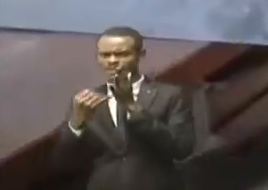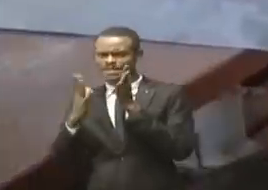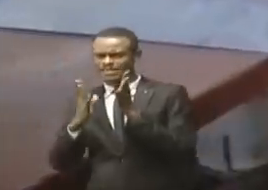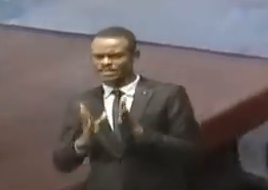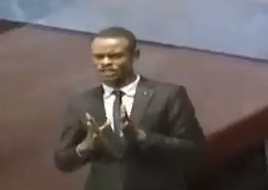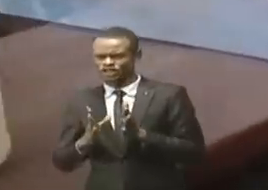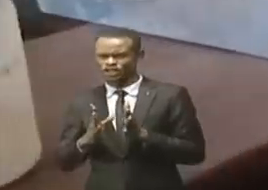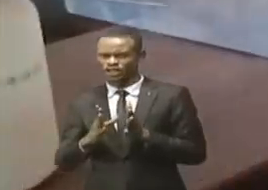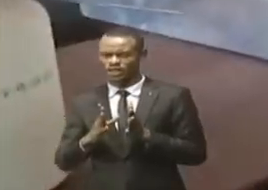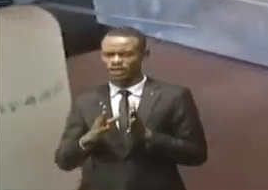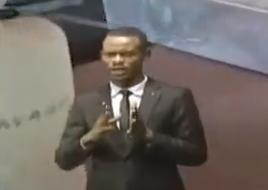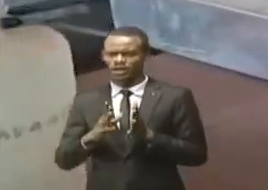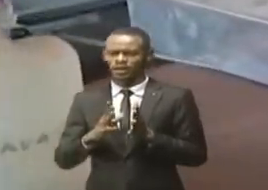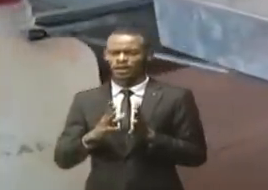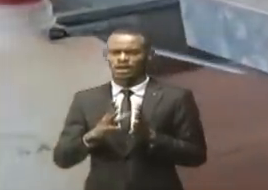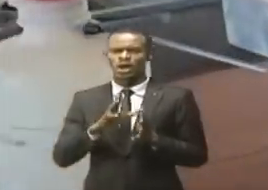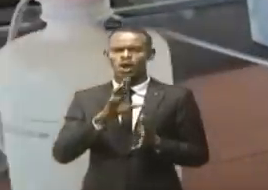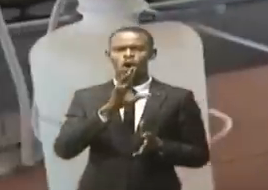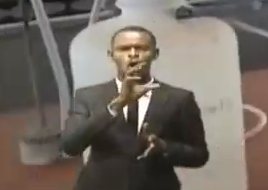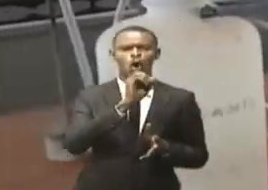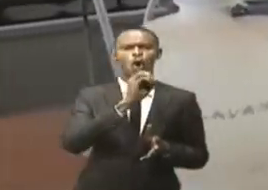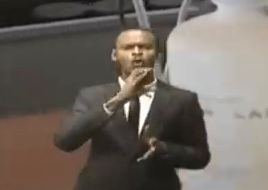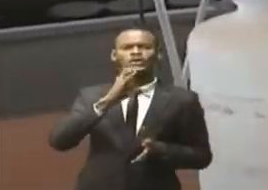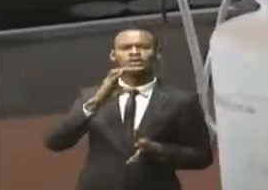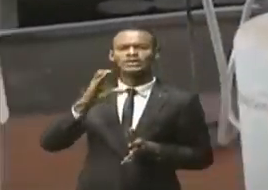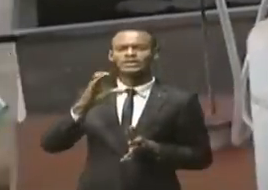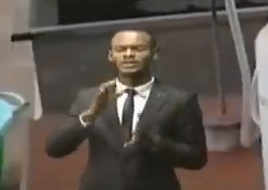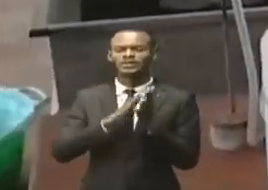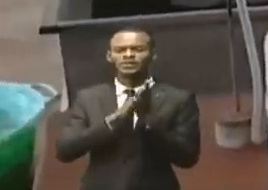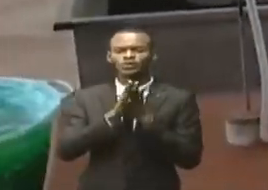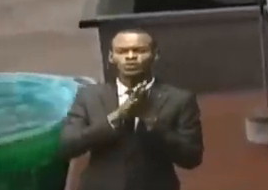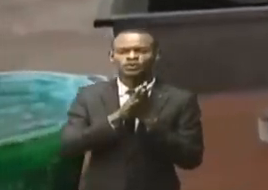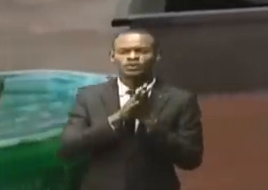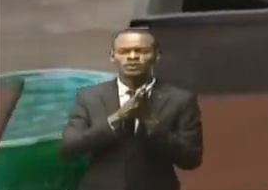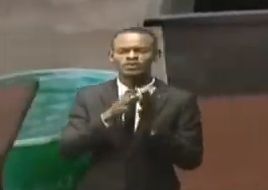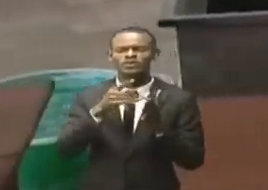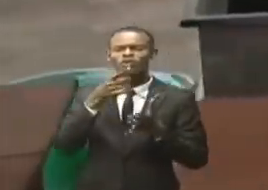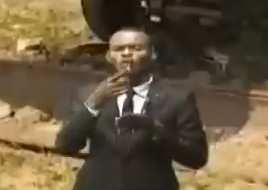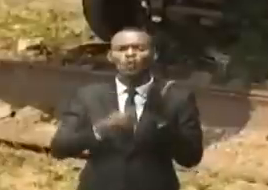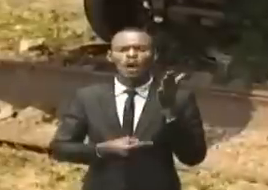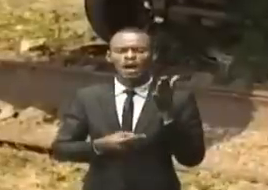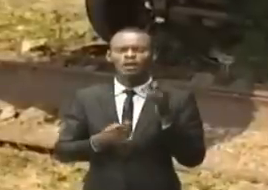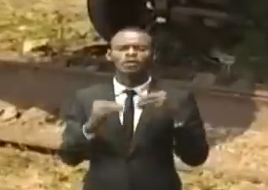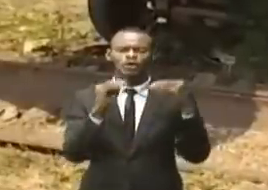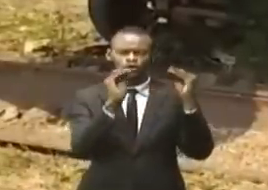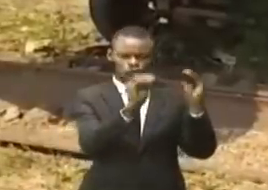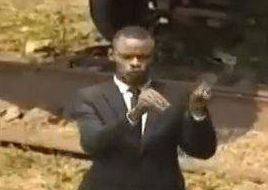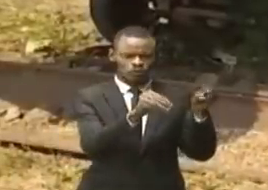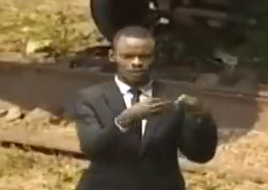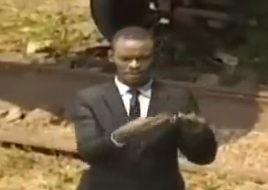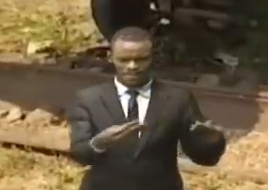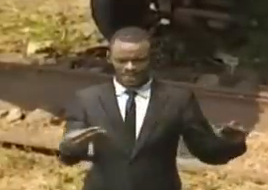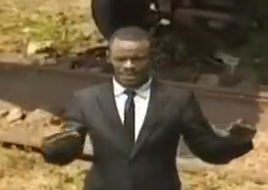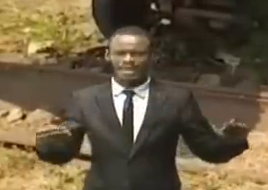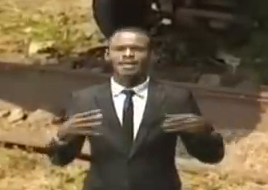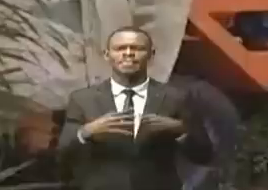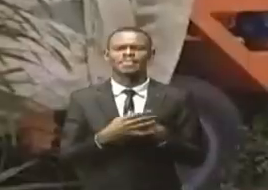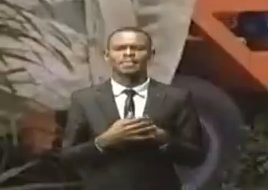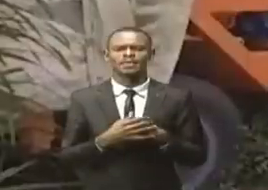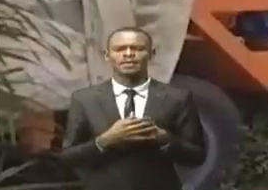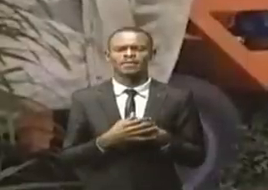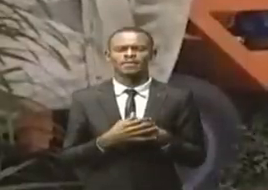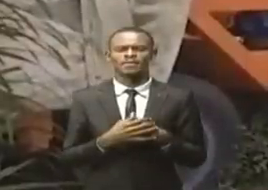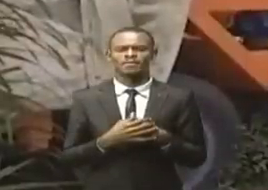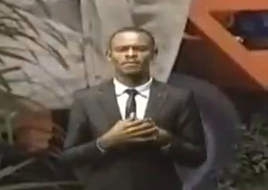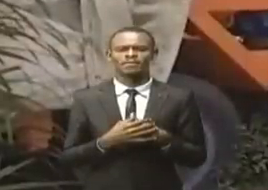démocratique du Congo, l'Office des routes ne cherche pas mieux que d'être doté des engins pour bien exécuter les travaux sur l'ensemble du